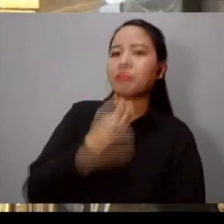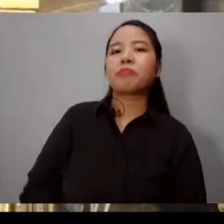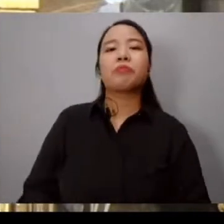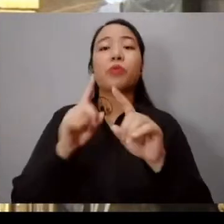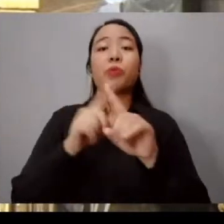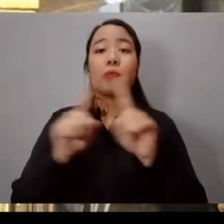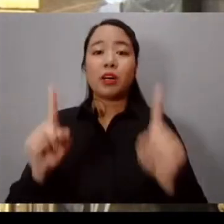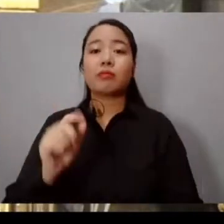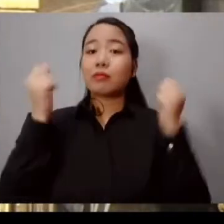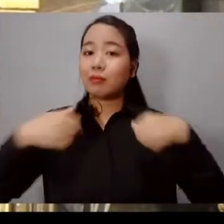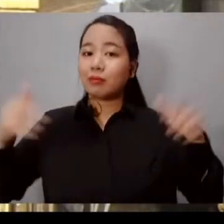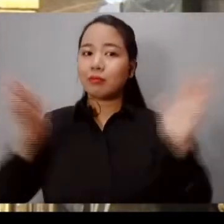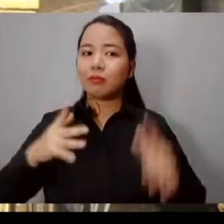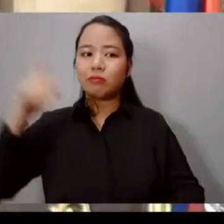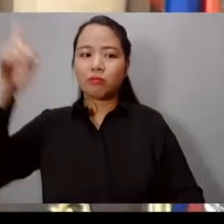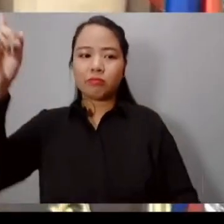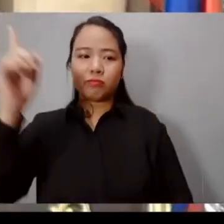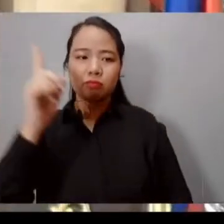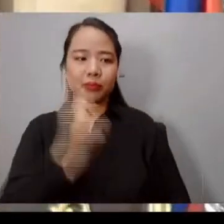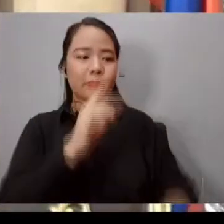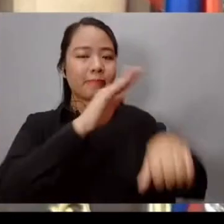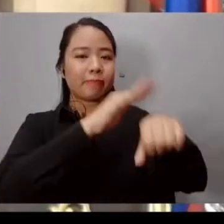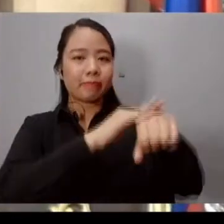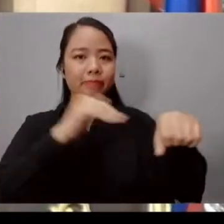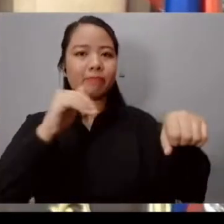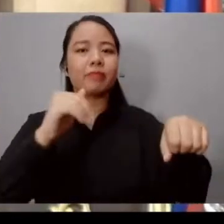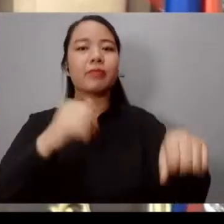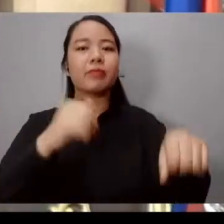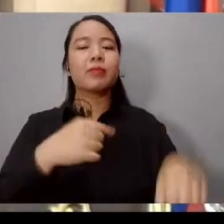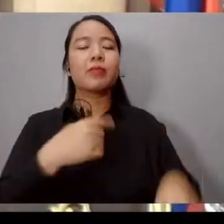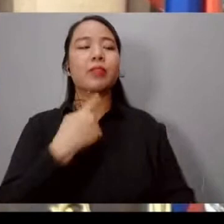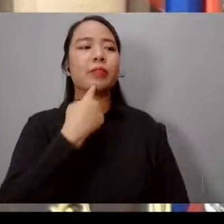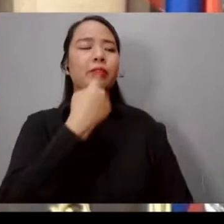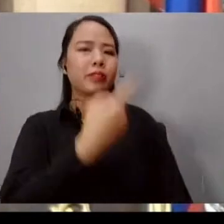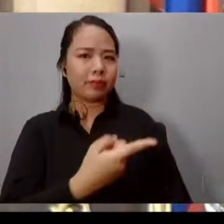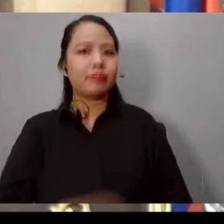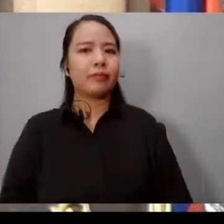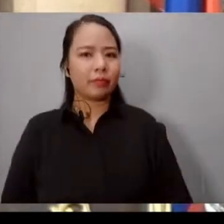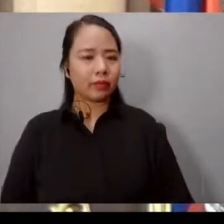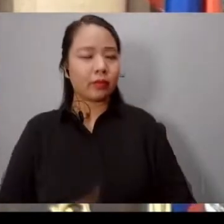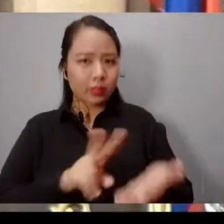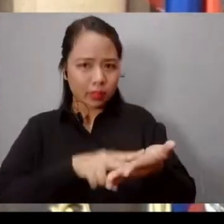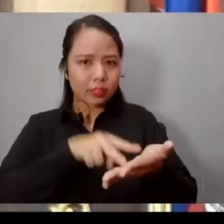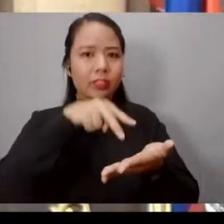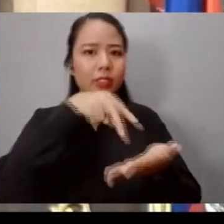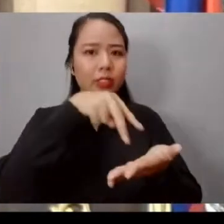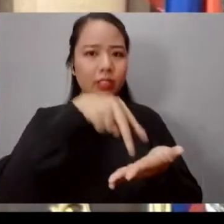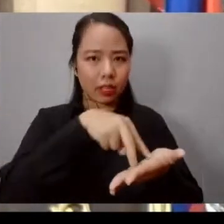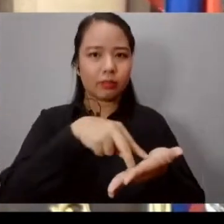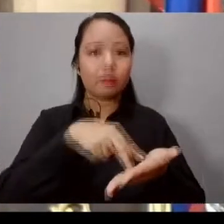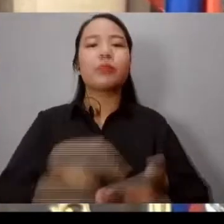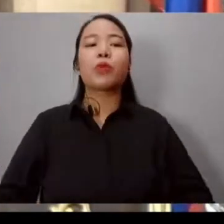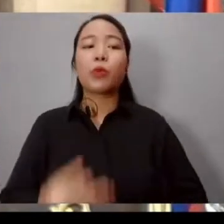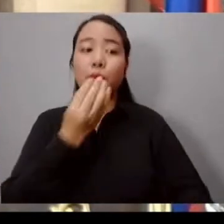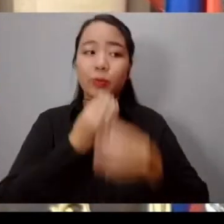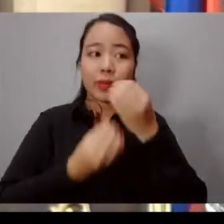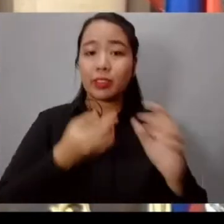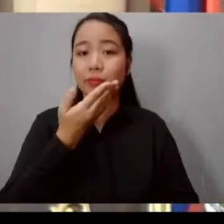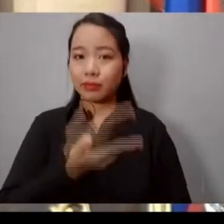siya at ang sabi, "Gising na, kumain ka na." Nang siya'y